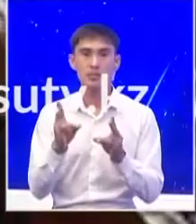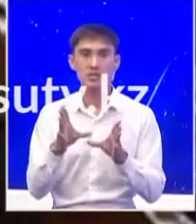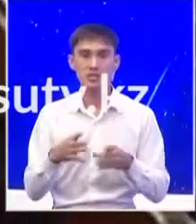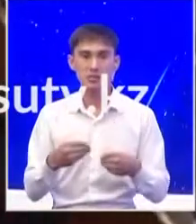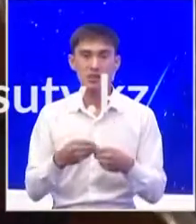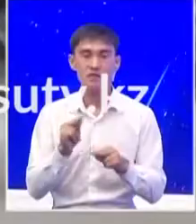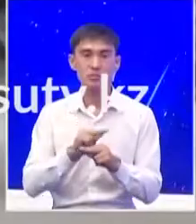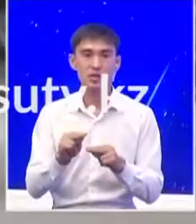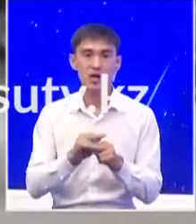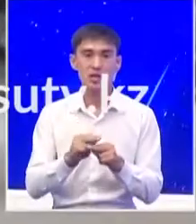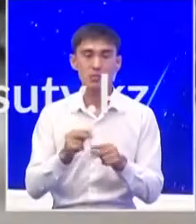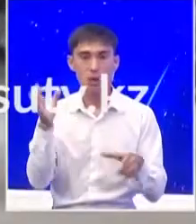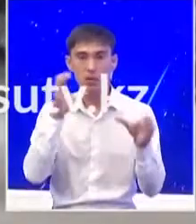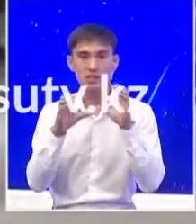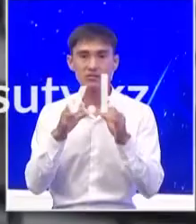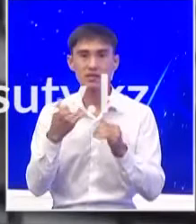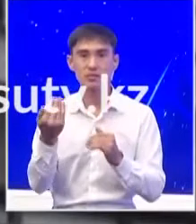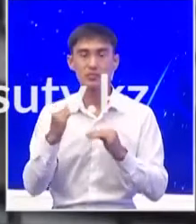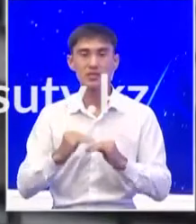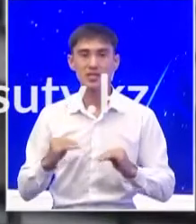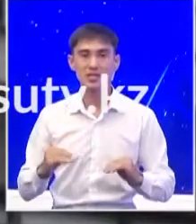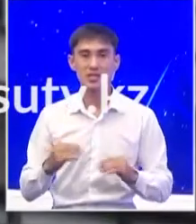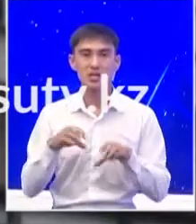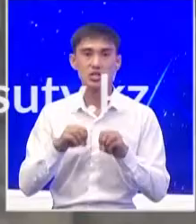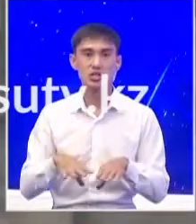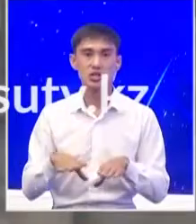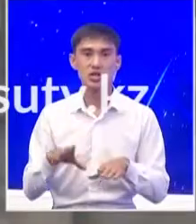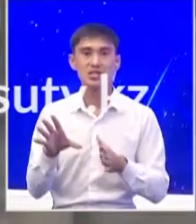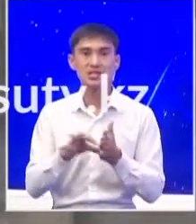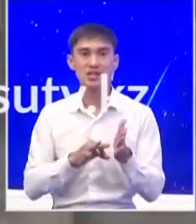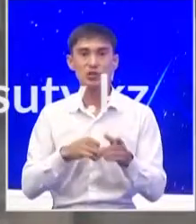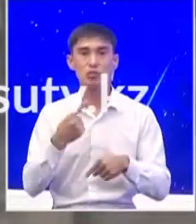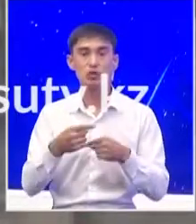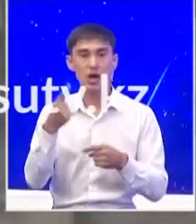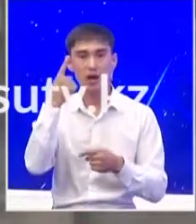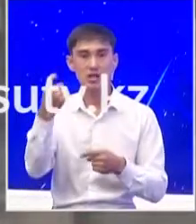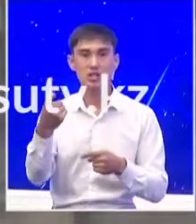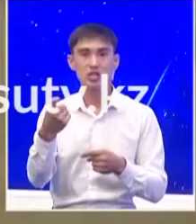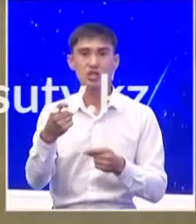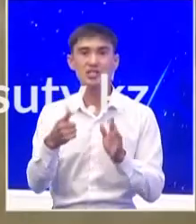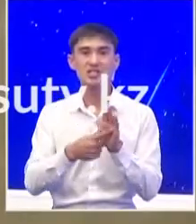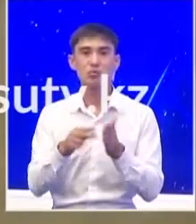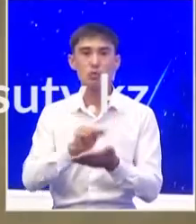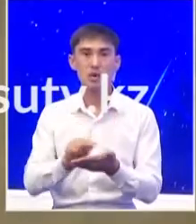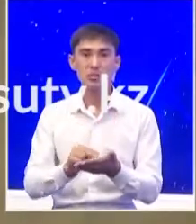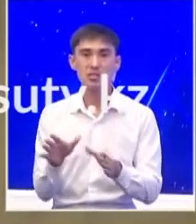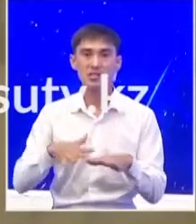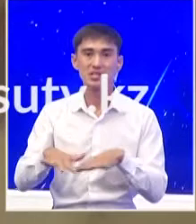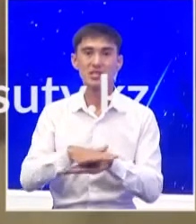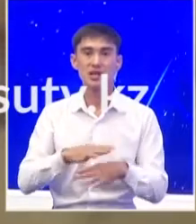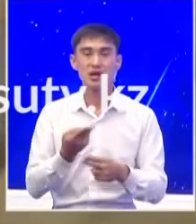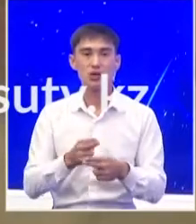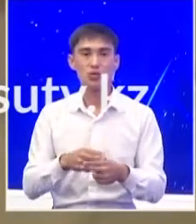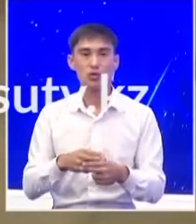рождением, воспитанием и образованием детей. Решение последовало сразу после оглашения результатов 7-й переписи населения,